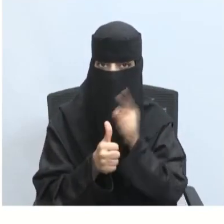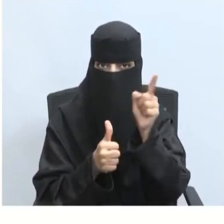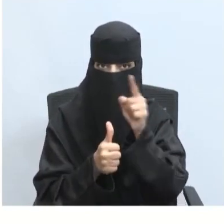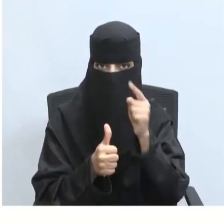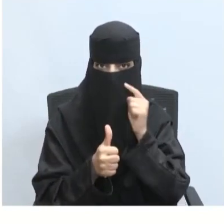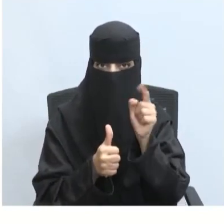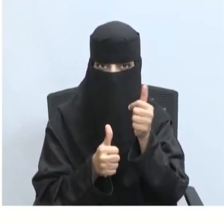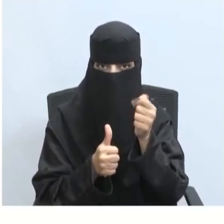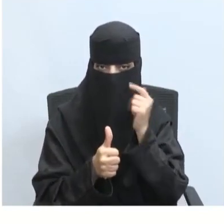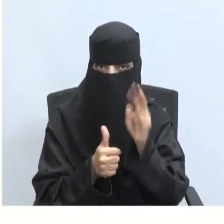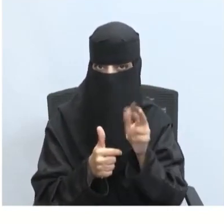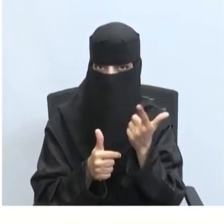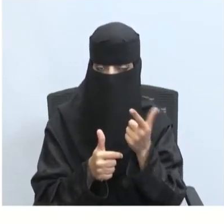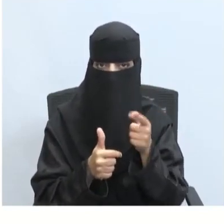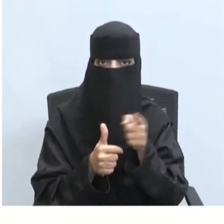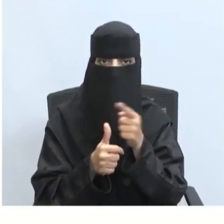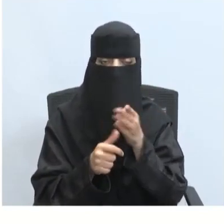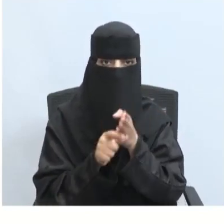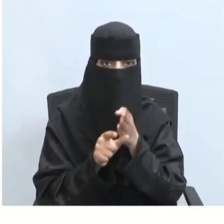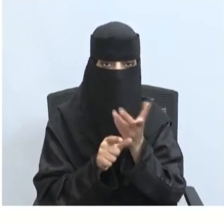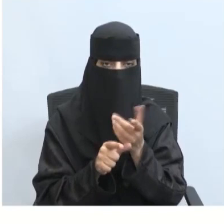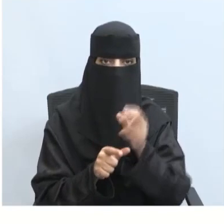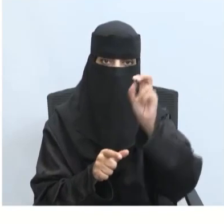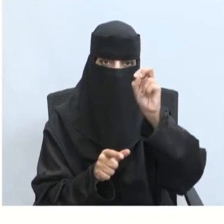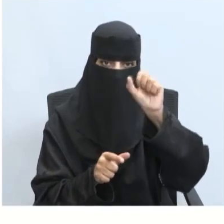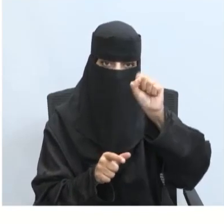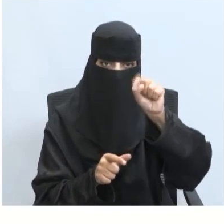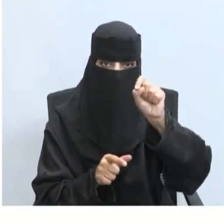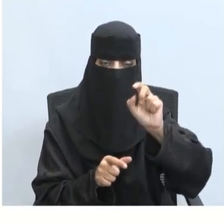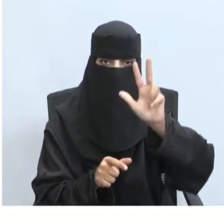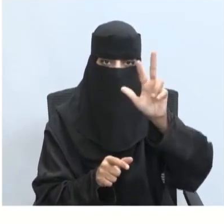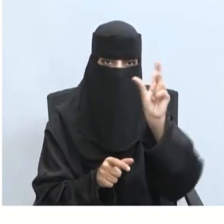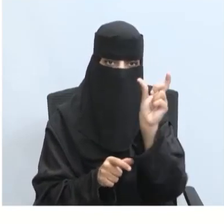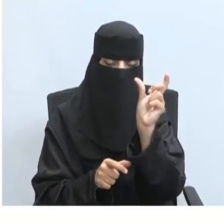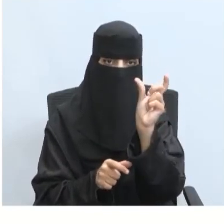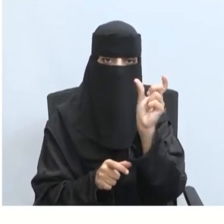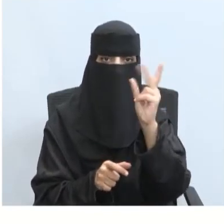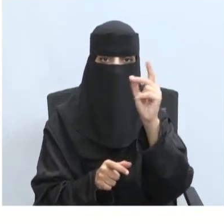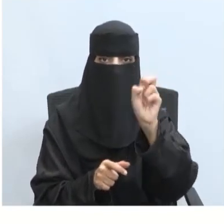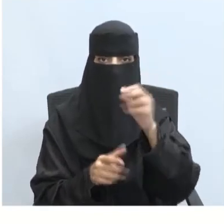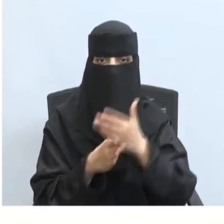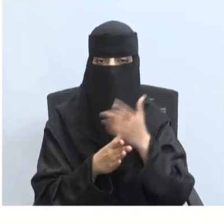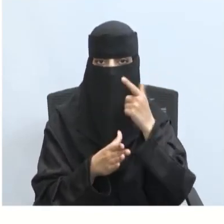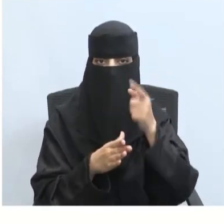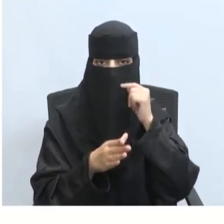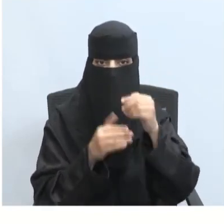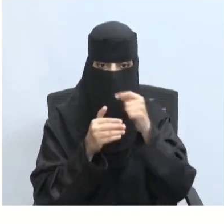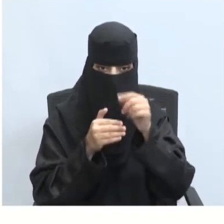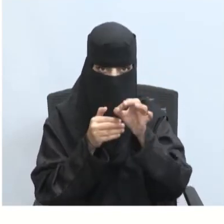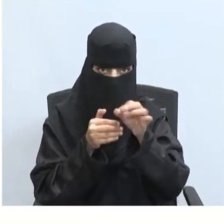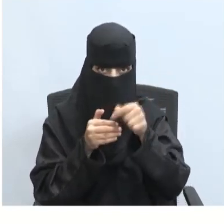من عيوب النظر لدينا عيب قصر النظر ما سبب قصر النظر البعد البؤري للعين